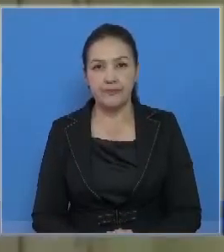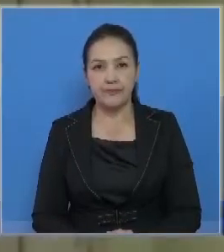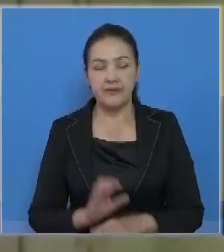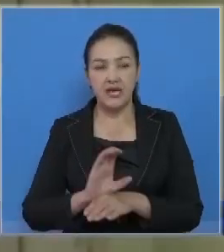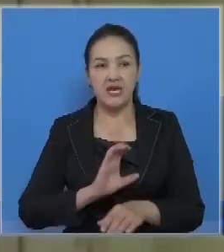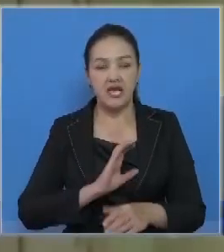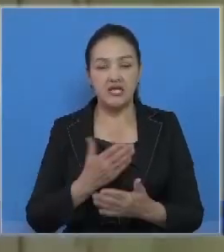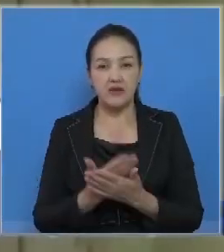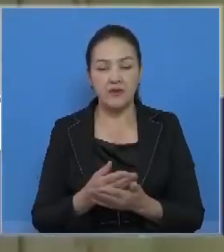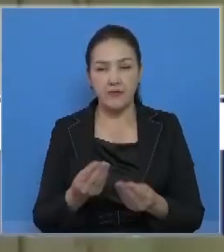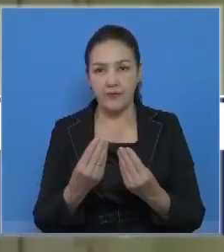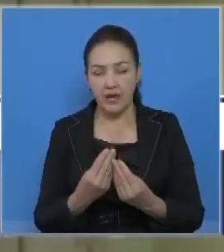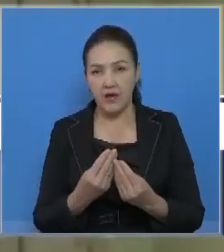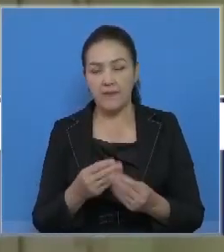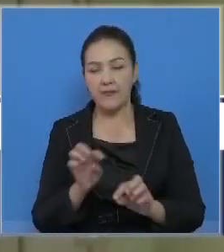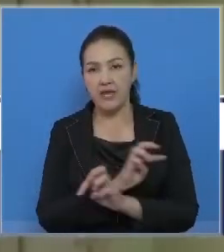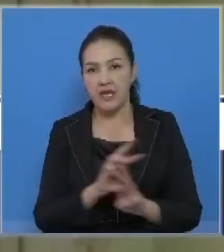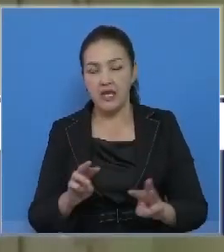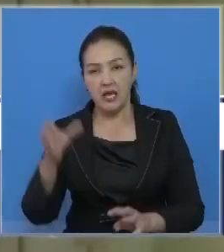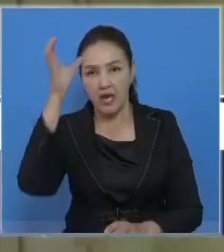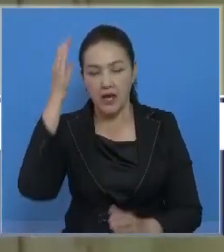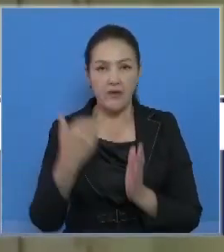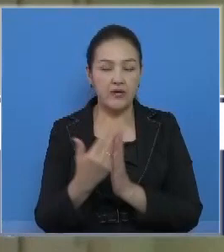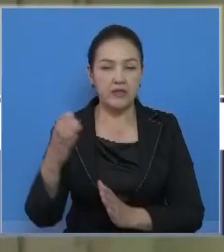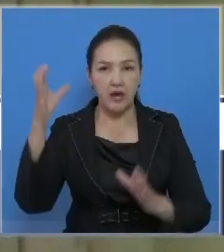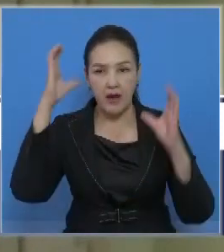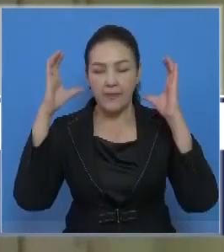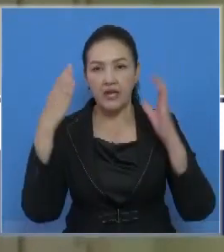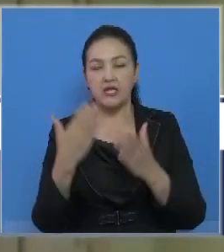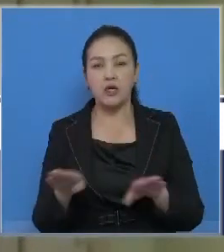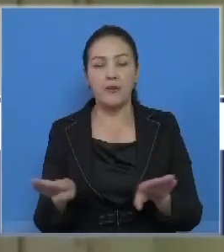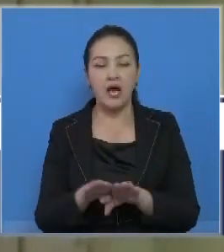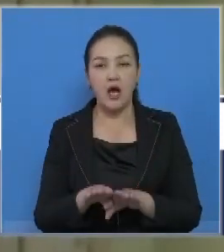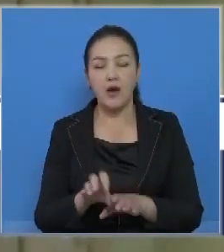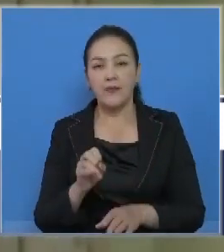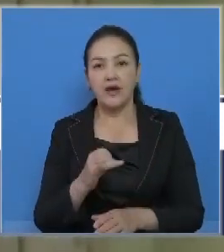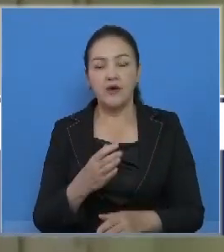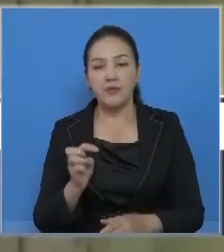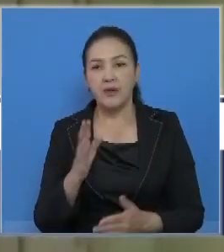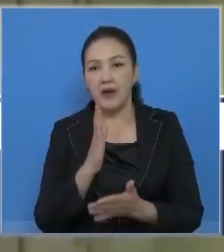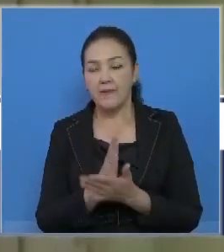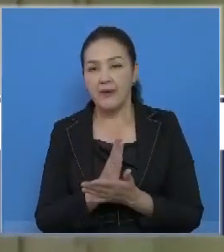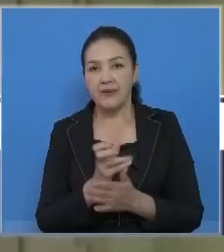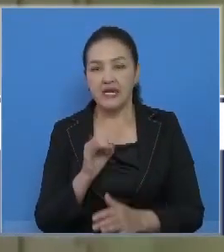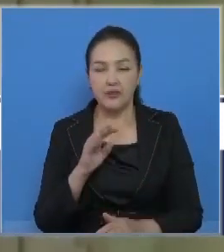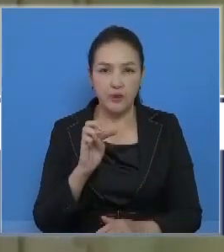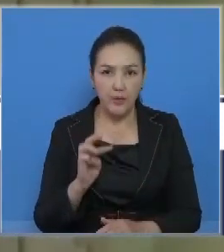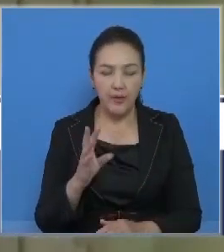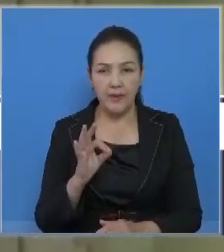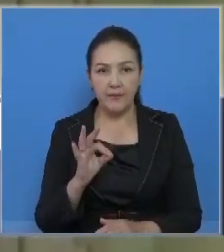Грантовые средства, выделенные с Министерства науки и высшего образования при Комитете науки, фонд является оператором, то